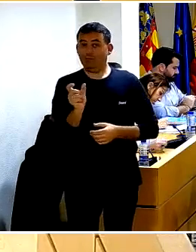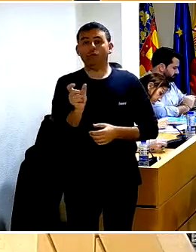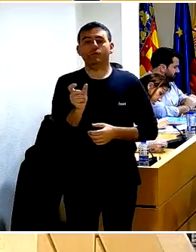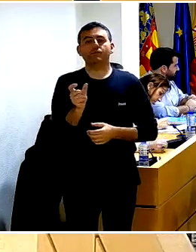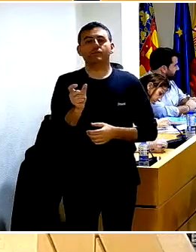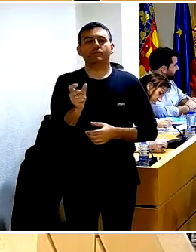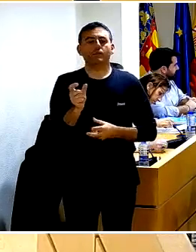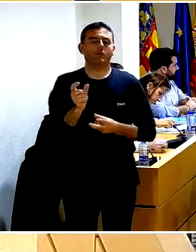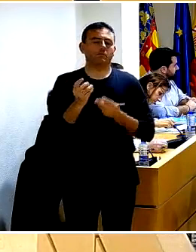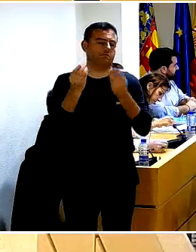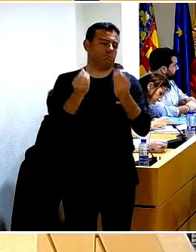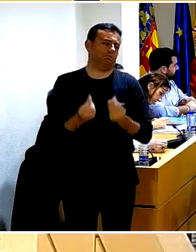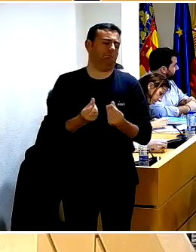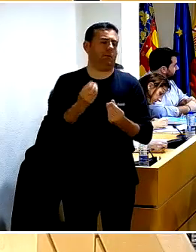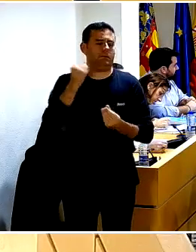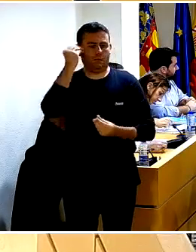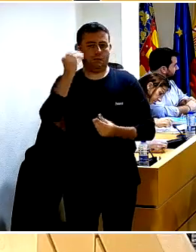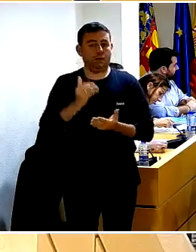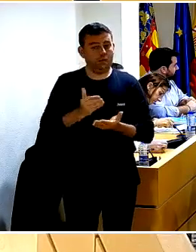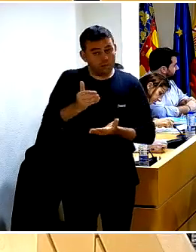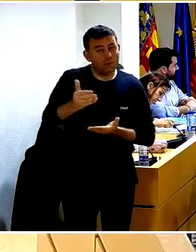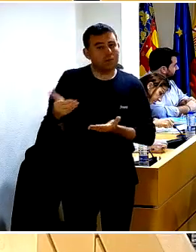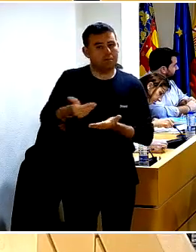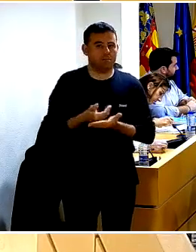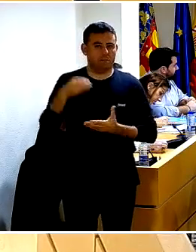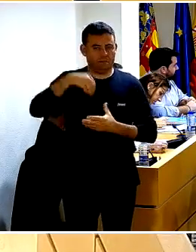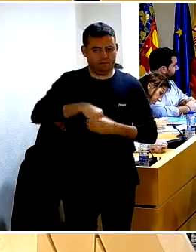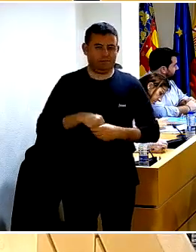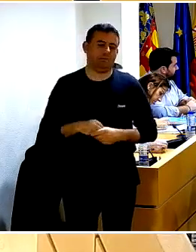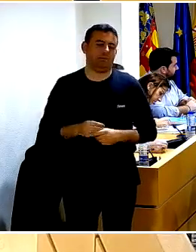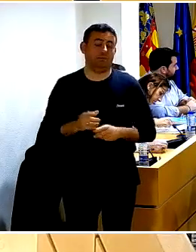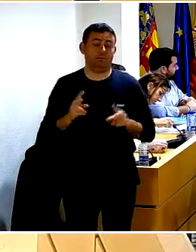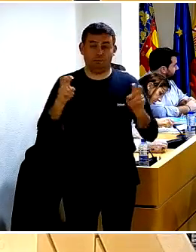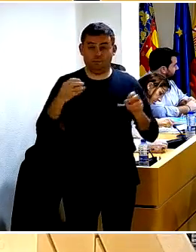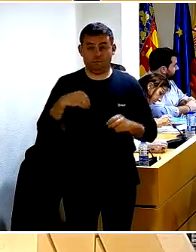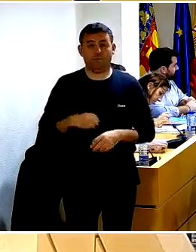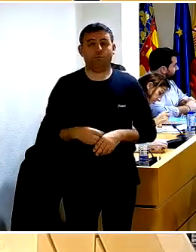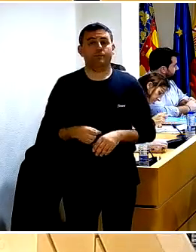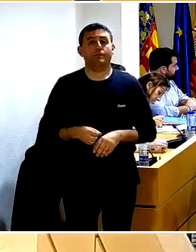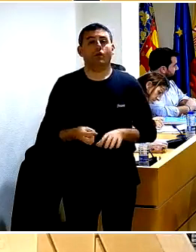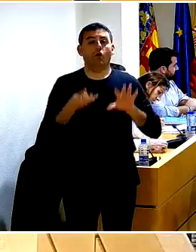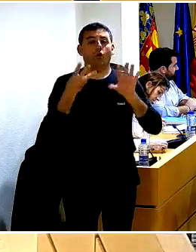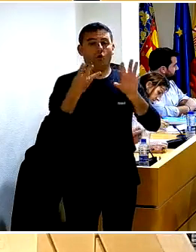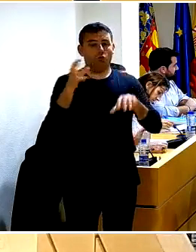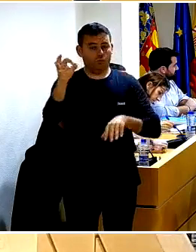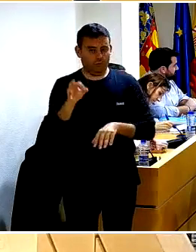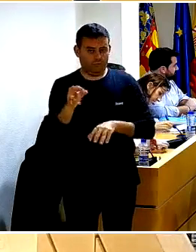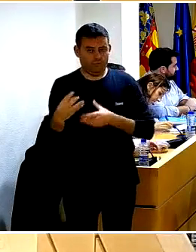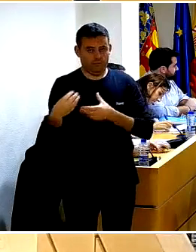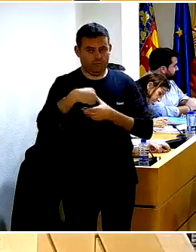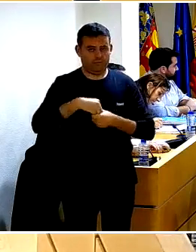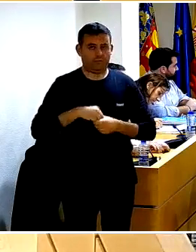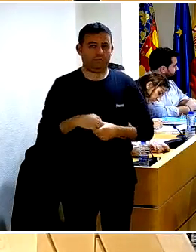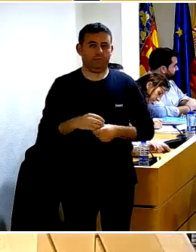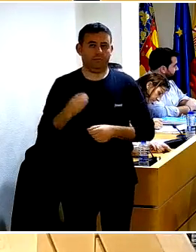bona marxa de l'economia en un 8,42%. Aquest augment es produeix mantenint el deute de l'Ajuntament